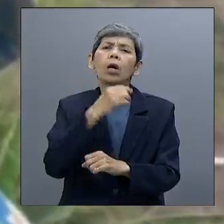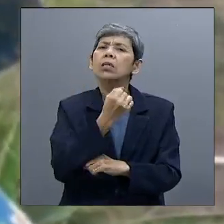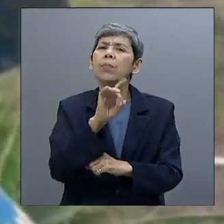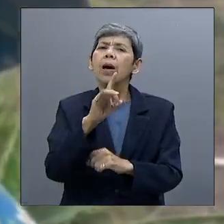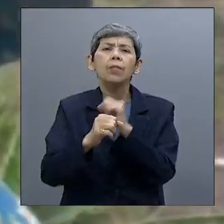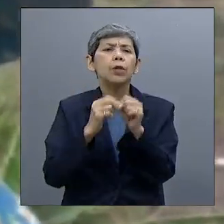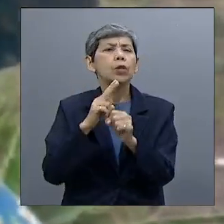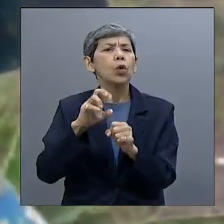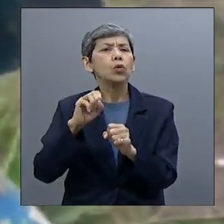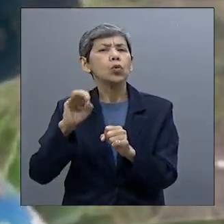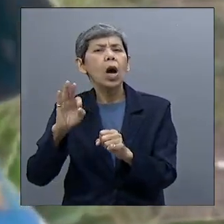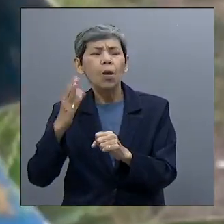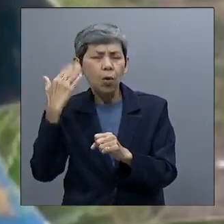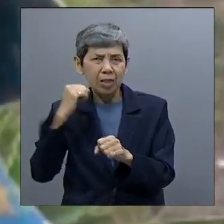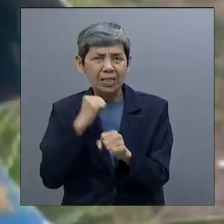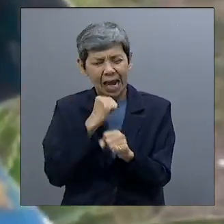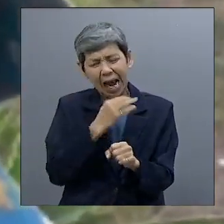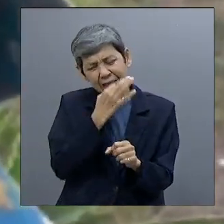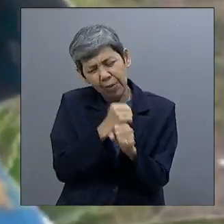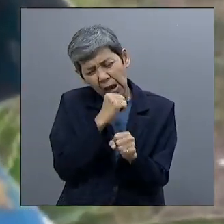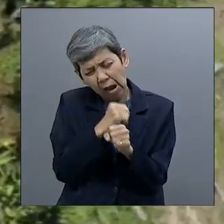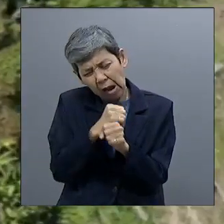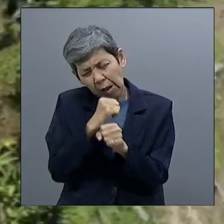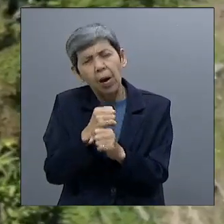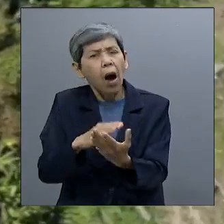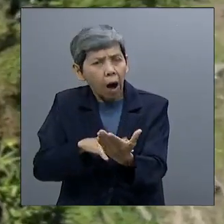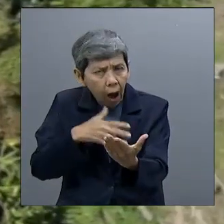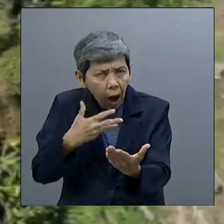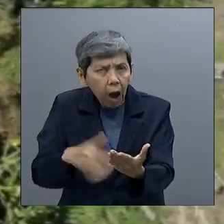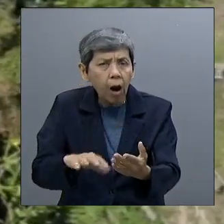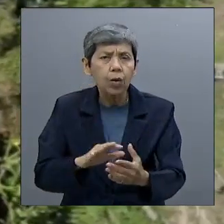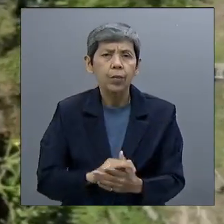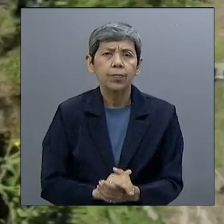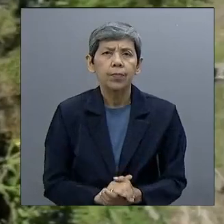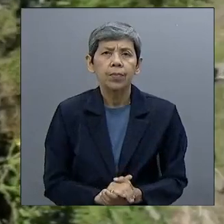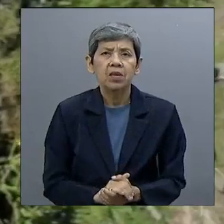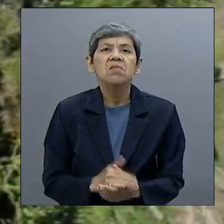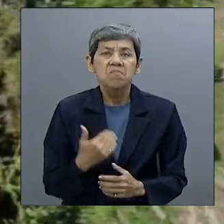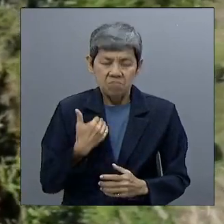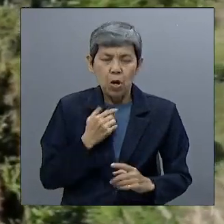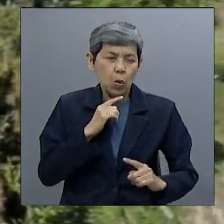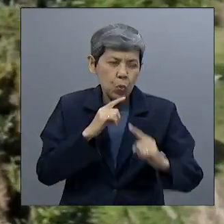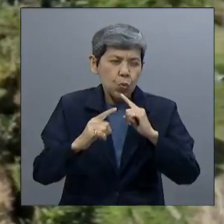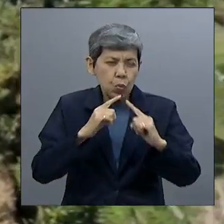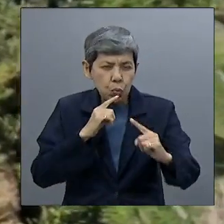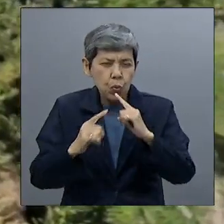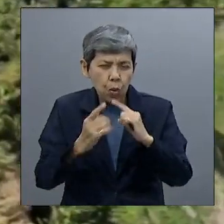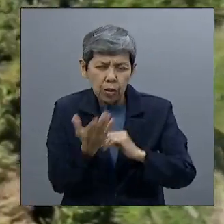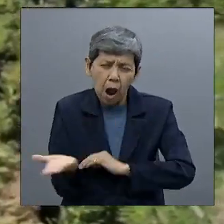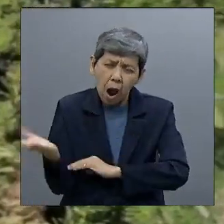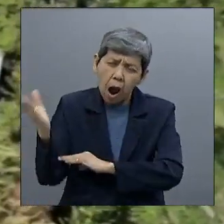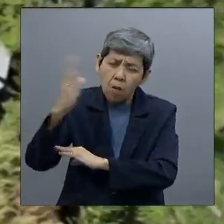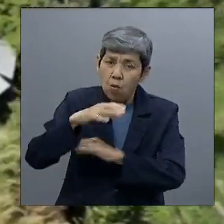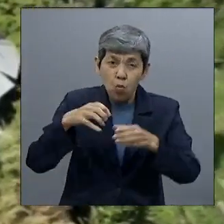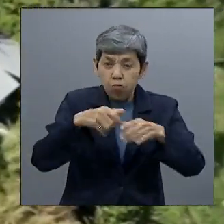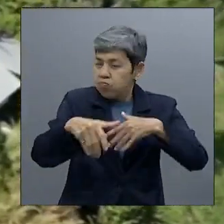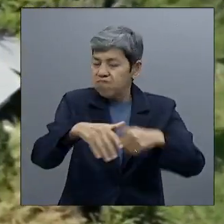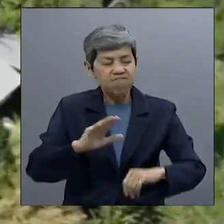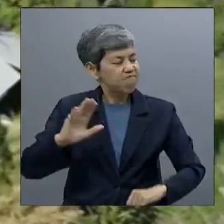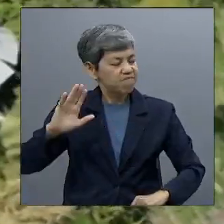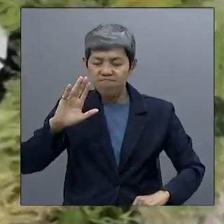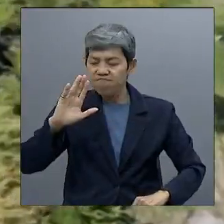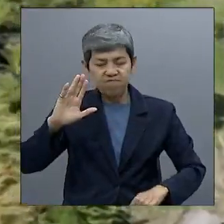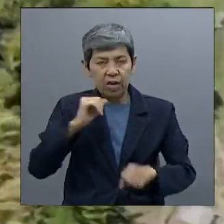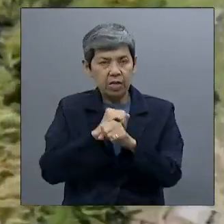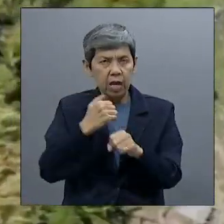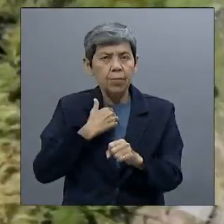2009แล้วก็ทำกินมานานแล้ว แม้ว่าจะมีการเจรจาตลอดทั้งวันแต่ว่ากลุ่มชาวบ้านก็ไม่ยอมนะคะจนก